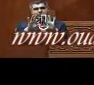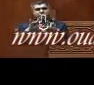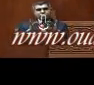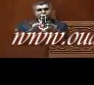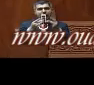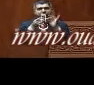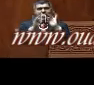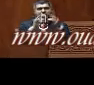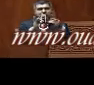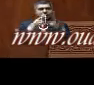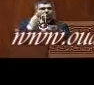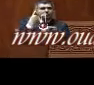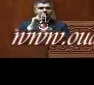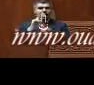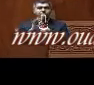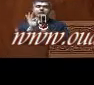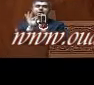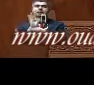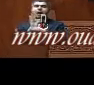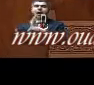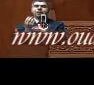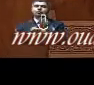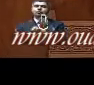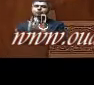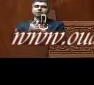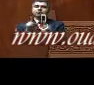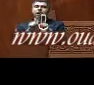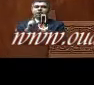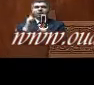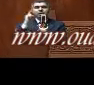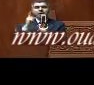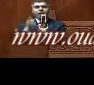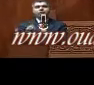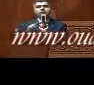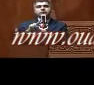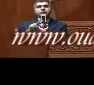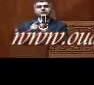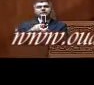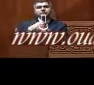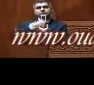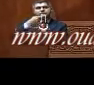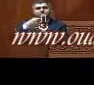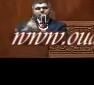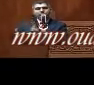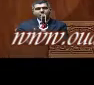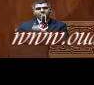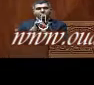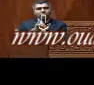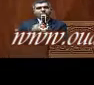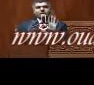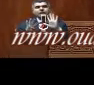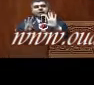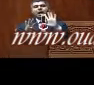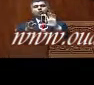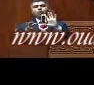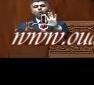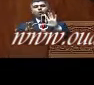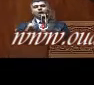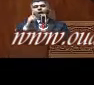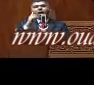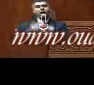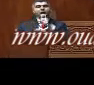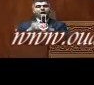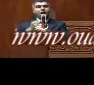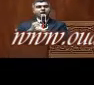قلنا نسمحوا لهم باش يتكونوا مقابل واحد المنحة كنعطيو لهم ديال 1000 درهم وكيبقاو من 9 شهور حتى العام وهما كيتكونوا